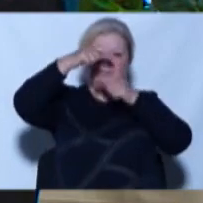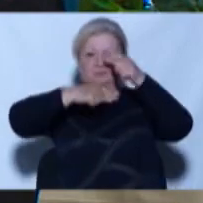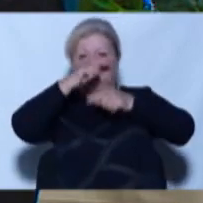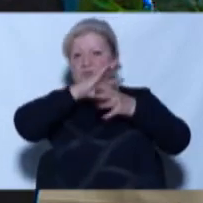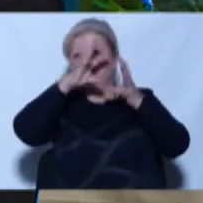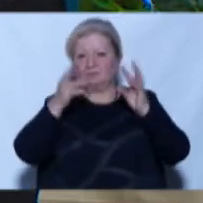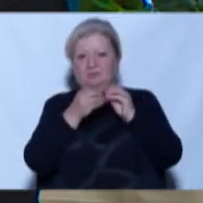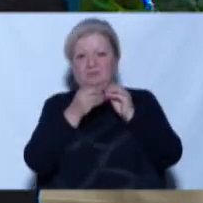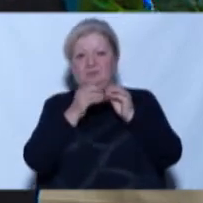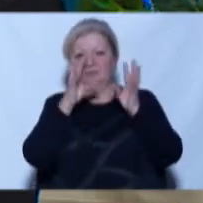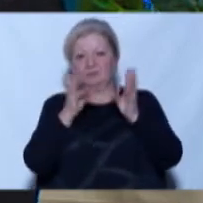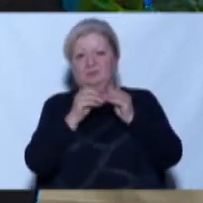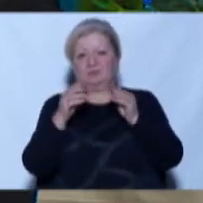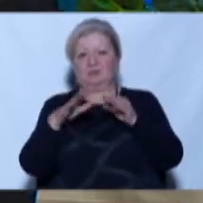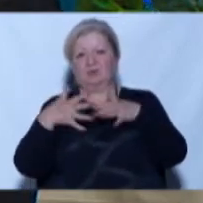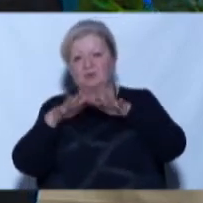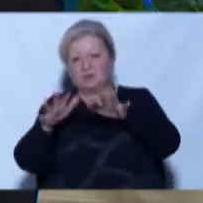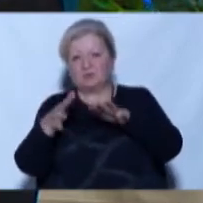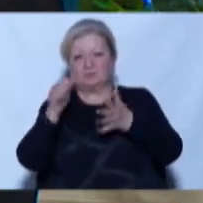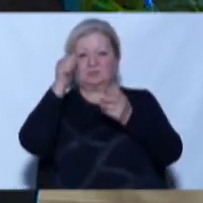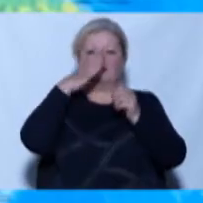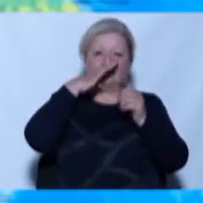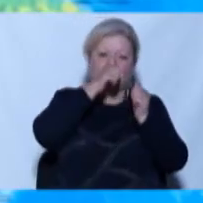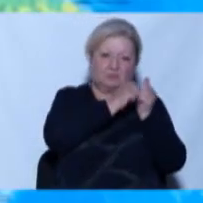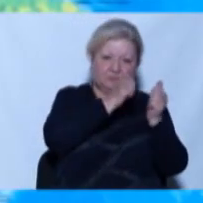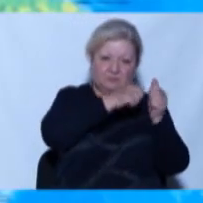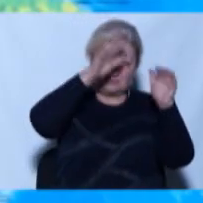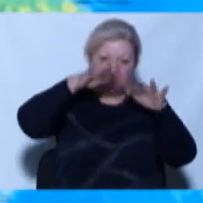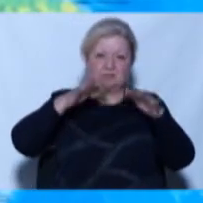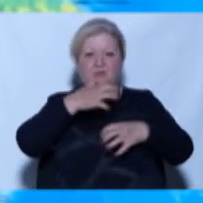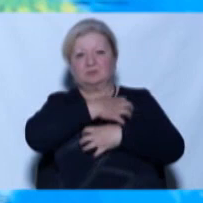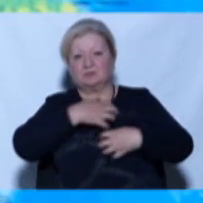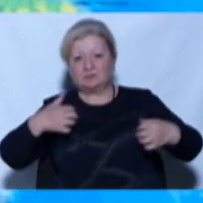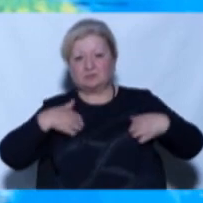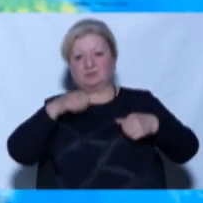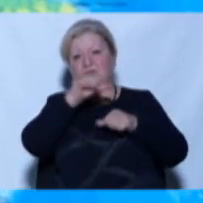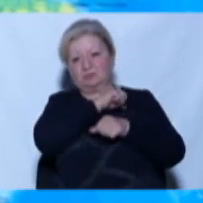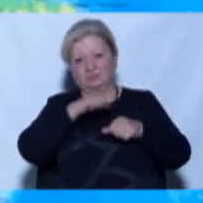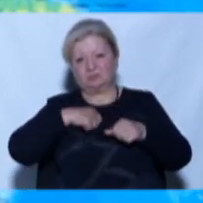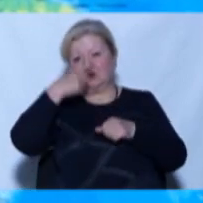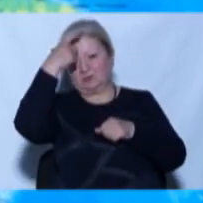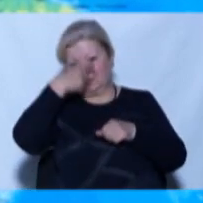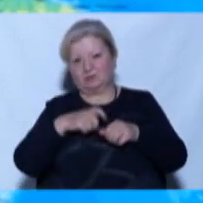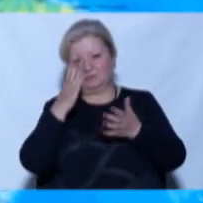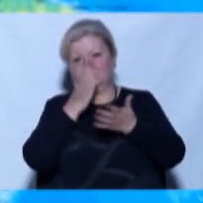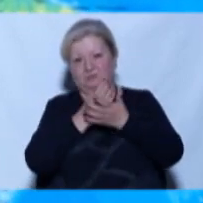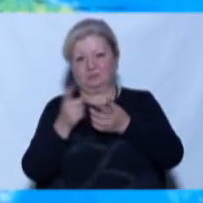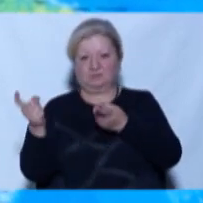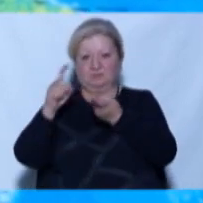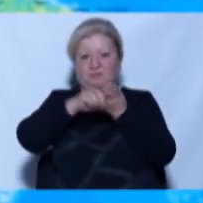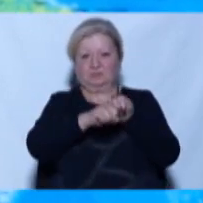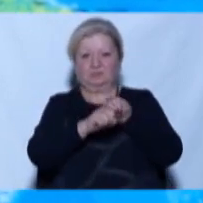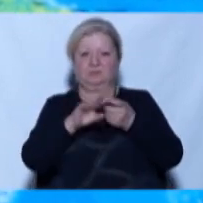ჩართულია მსოფლიო ოკეანე, ხმელეთის წყლები, მცენარე, ცხოველი და ჩვენ თვითონ ადამიანებიც კი ჩართული ვართ ამ